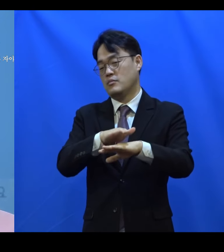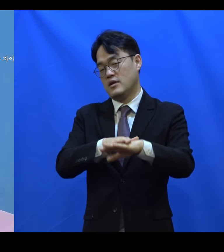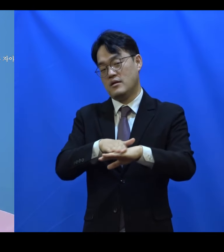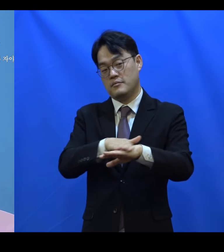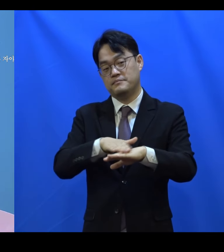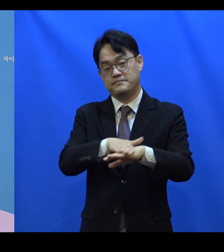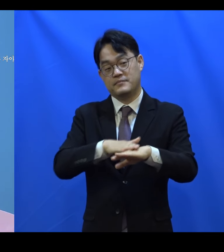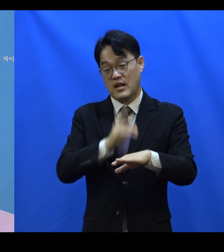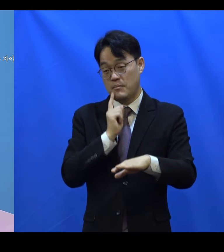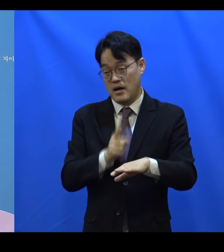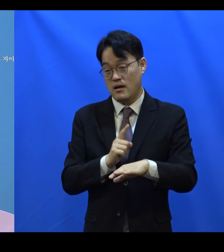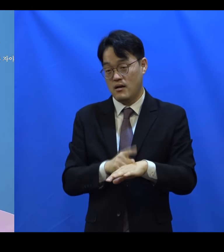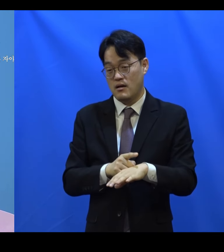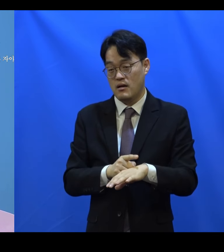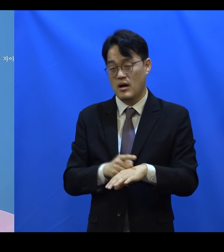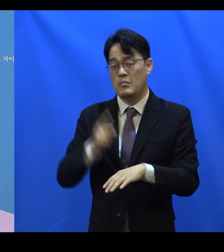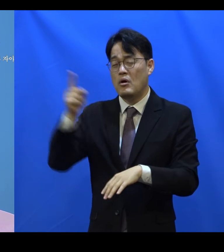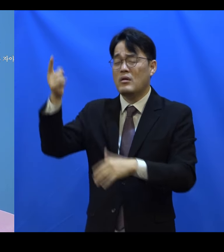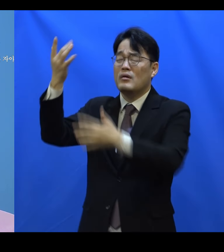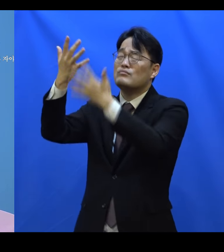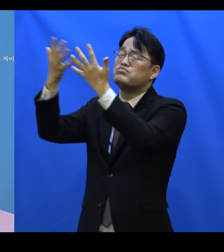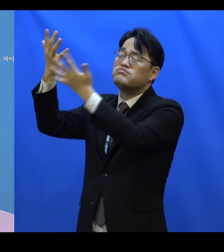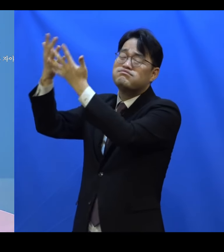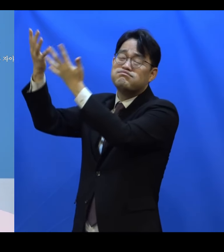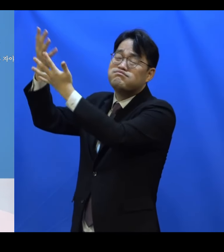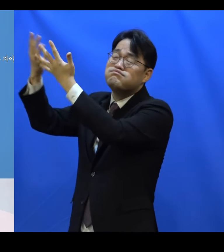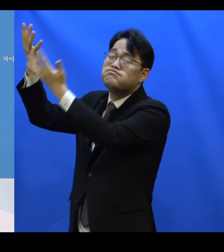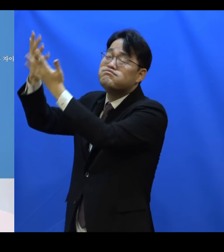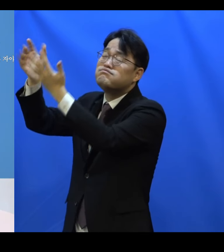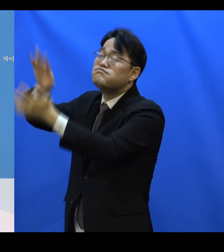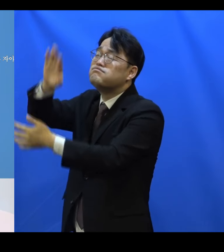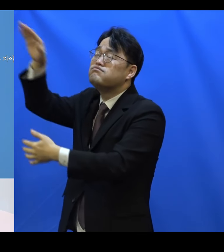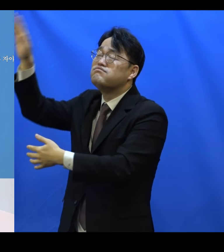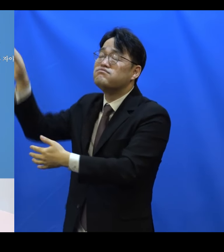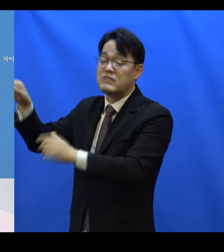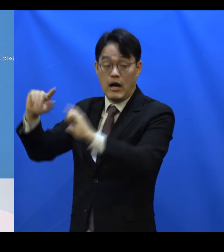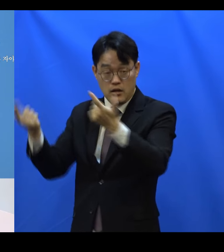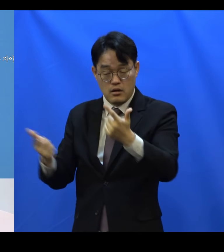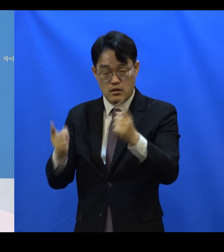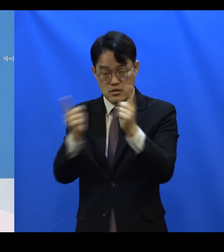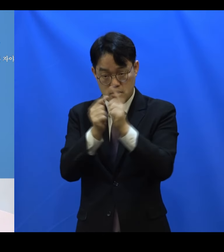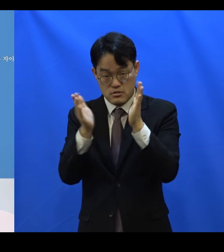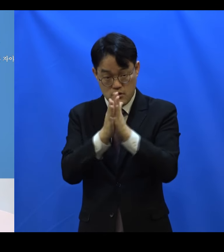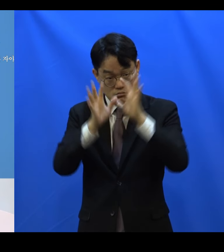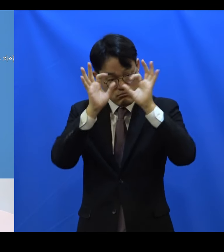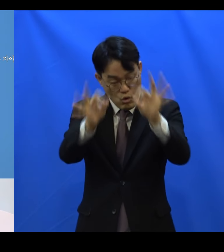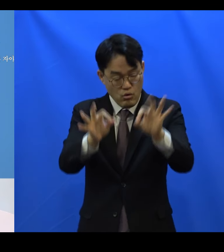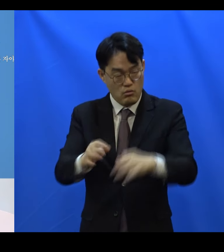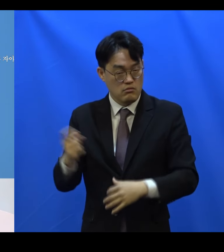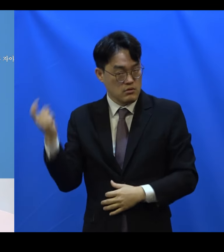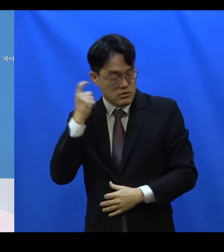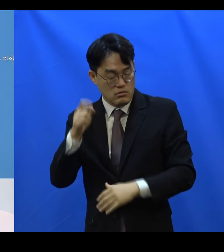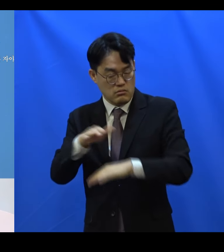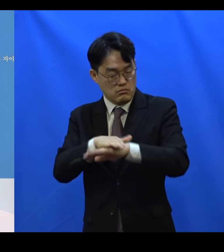오늘 2절에 보니까 2절은 이렇게 해요. 여자들 중에 내 사랑은 가시나무 가운데 백합화